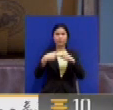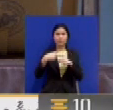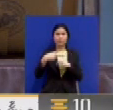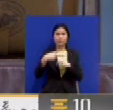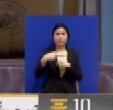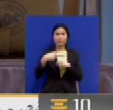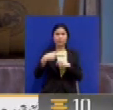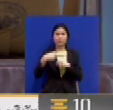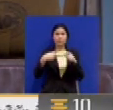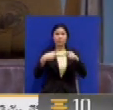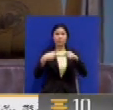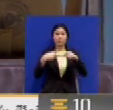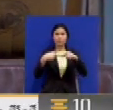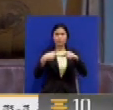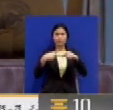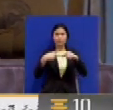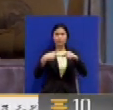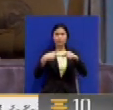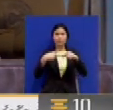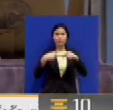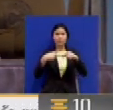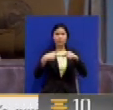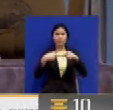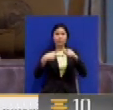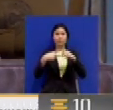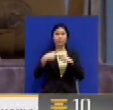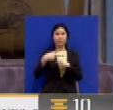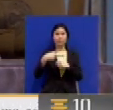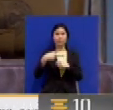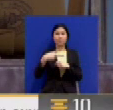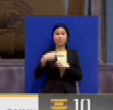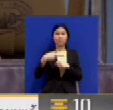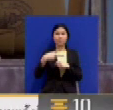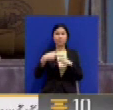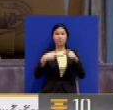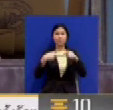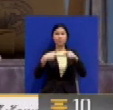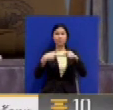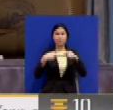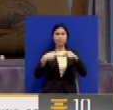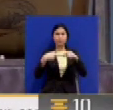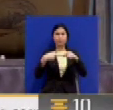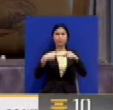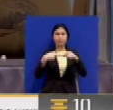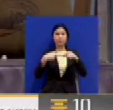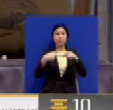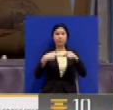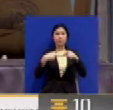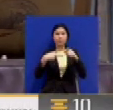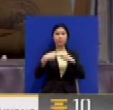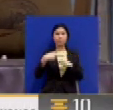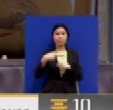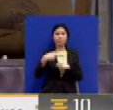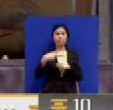นก่อนใช้ตกปากรับคำเลยน ะ แต่ว่าทางฝ่ายหามลุงก็บอกว่าเฮ้ยคุณทั้งสองคนคุณต้องมานี่ก่อนคุณต้องม